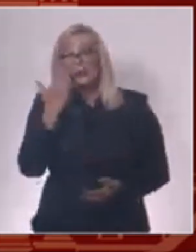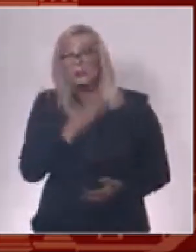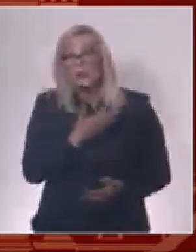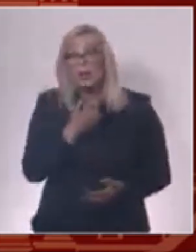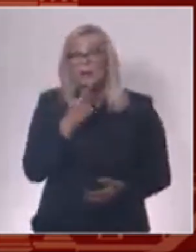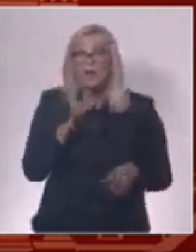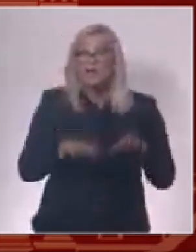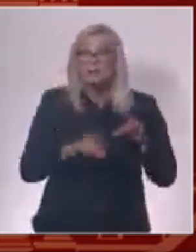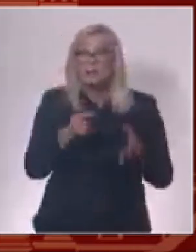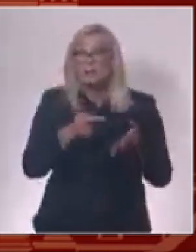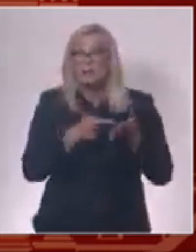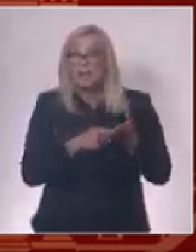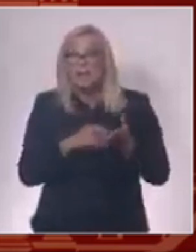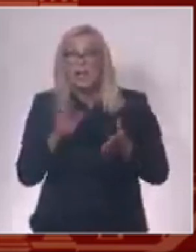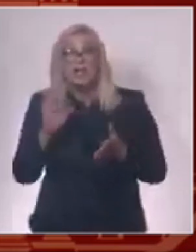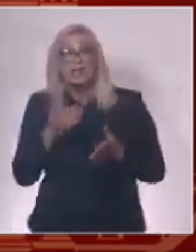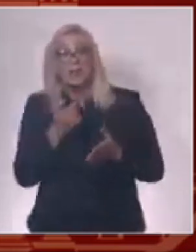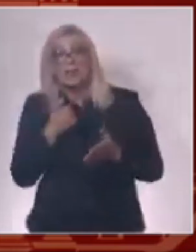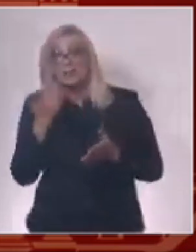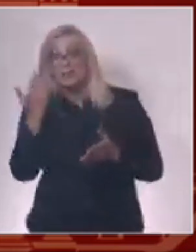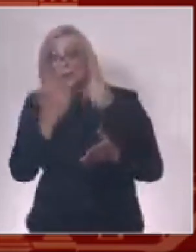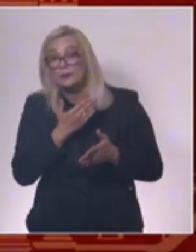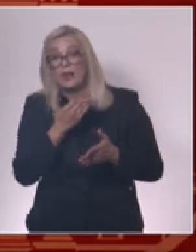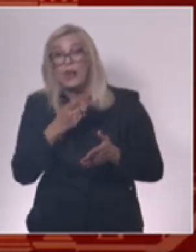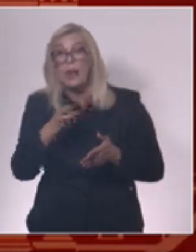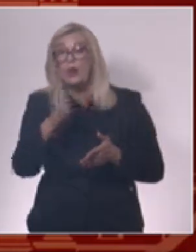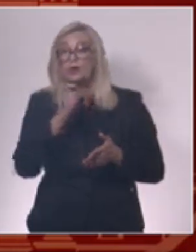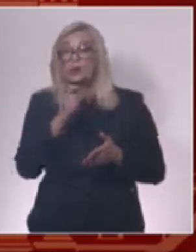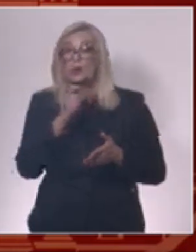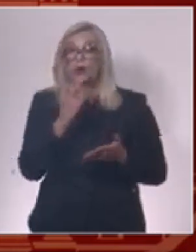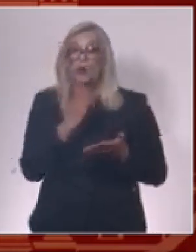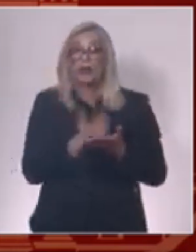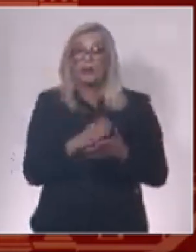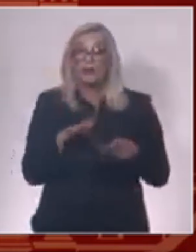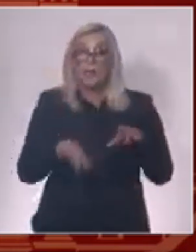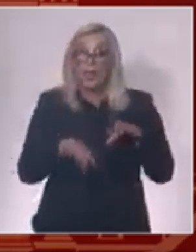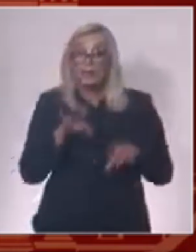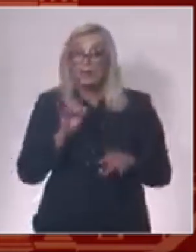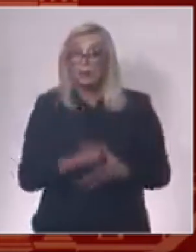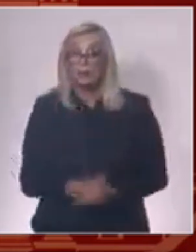ќе кажат. Дали сме успеале, одговорот ќе дојде на изборите.